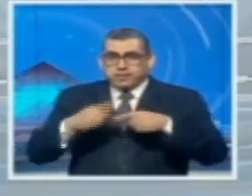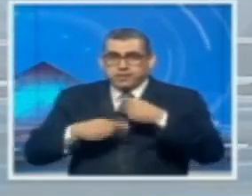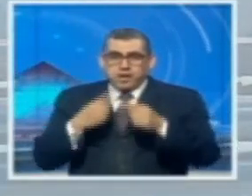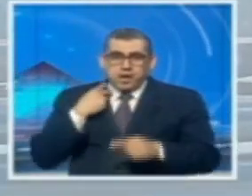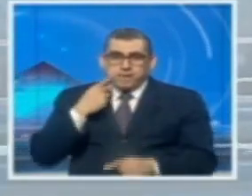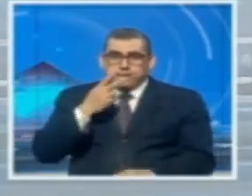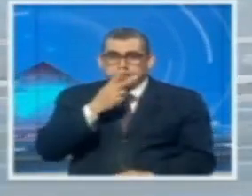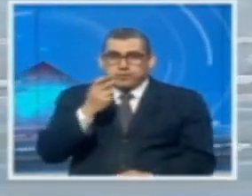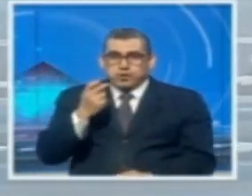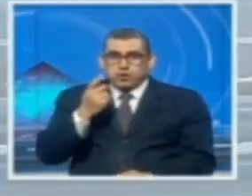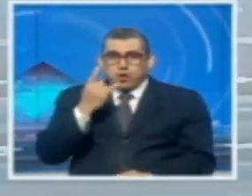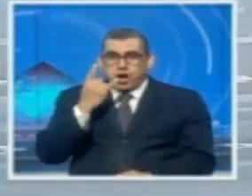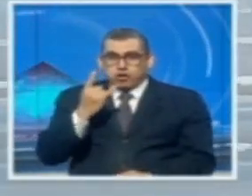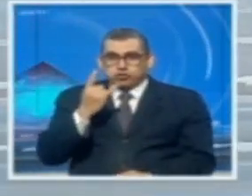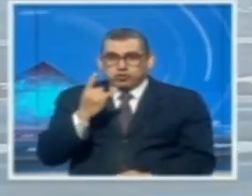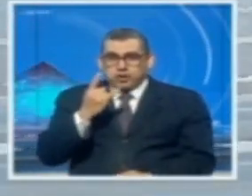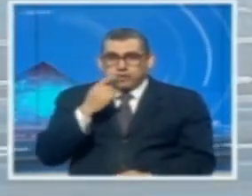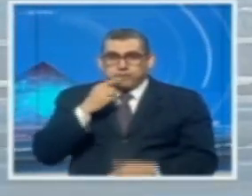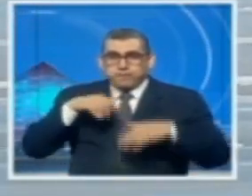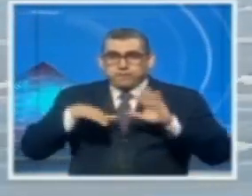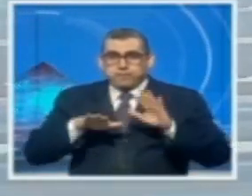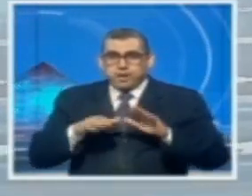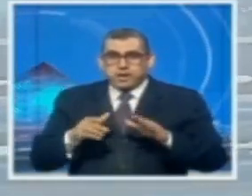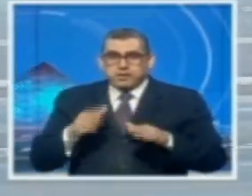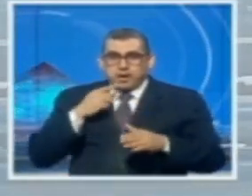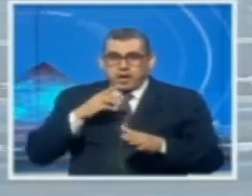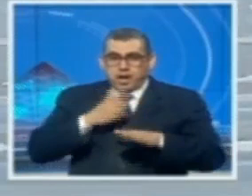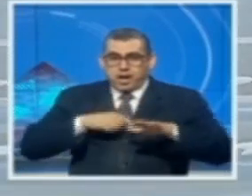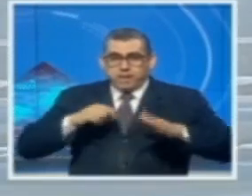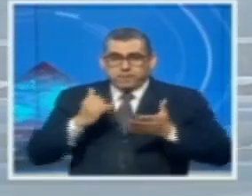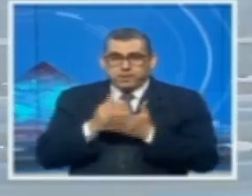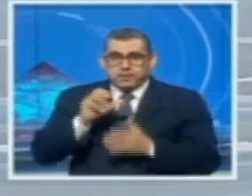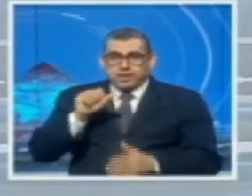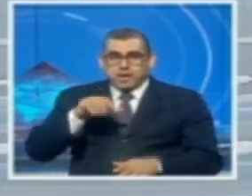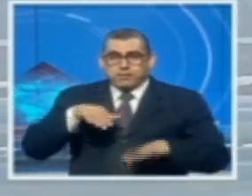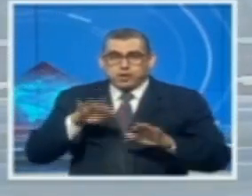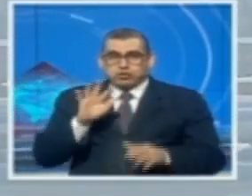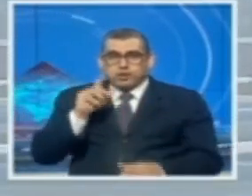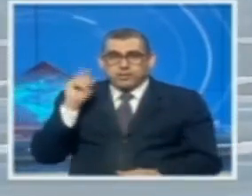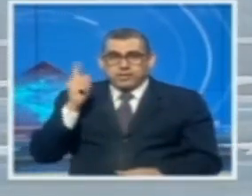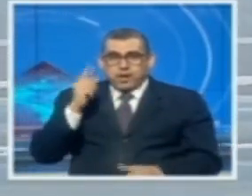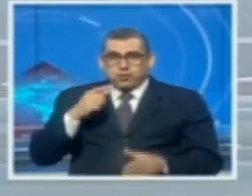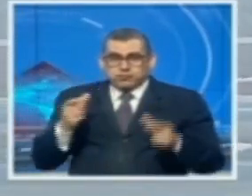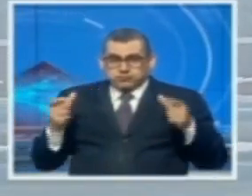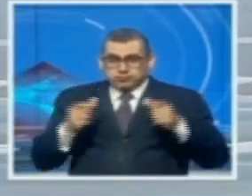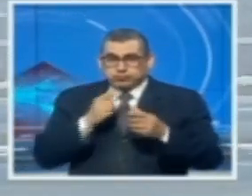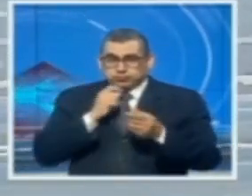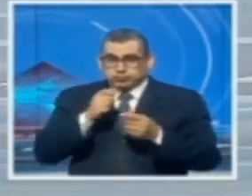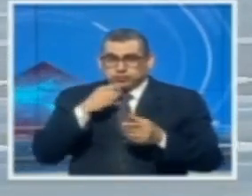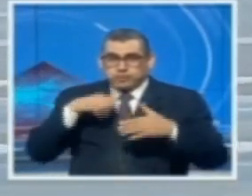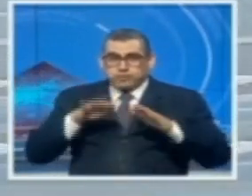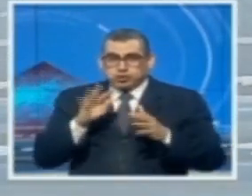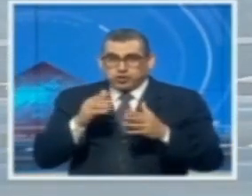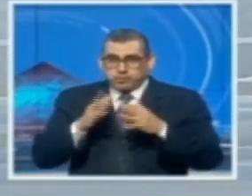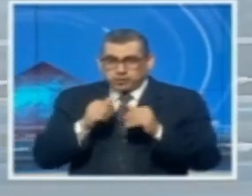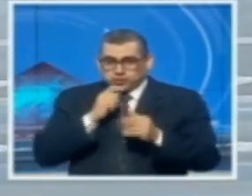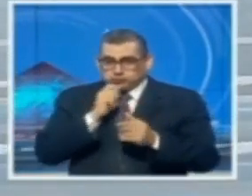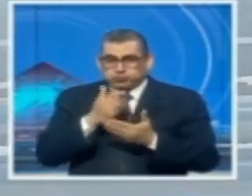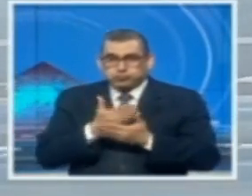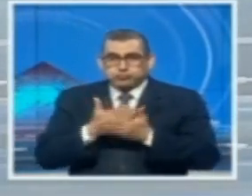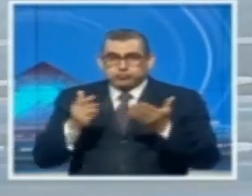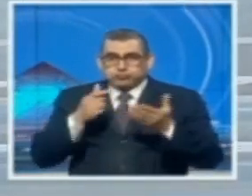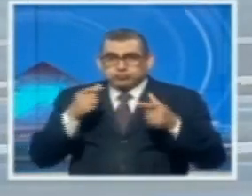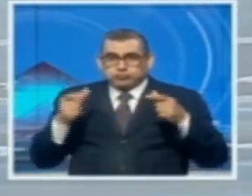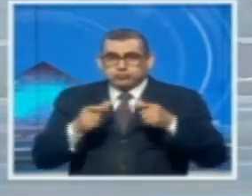الدورة 200 للمجلس الحاكم للاتحاد البرلماني الدولي، كما سيلقي رئيس مجلس النواب خلال